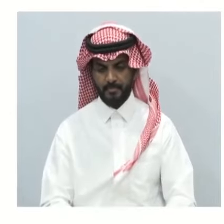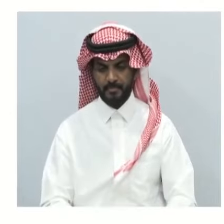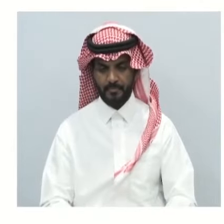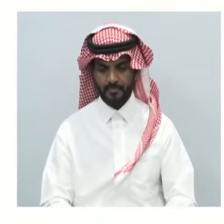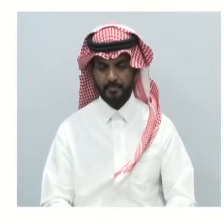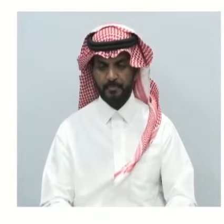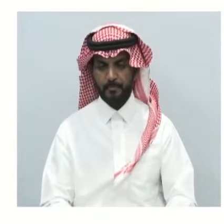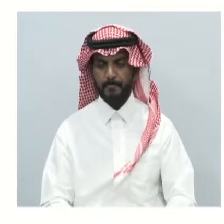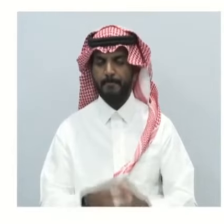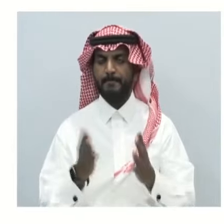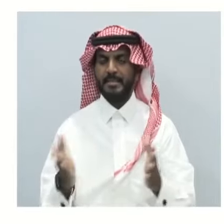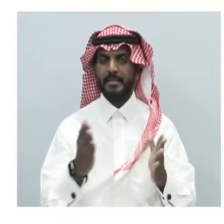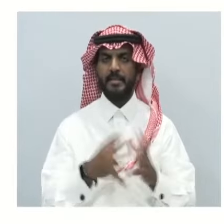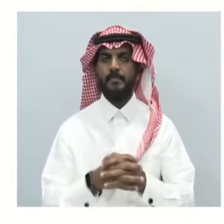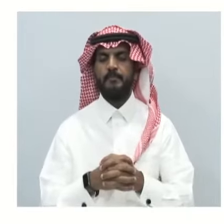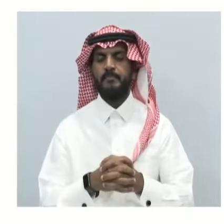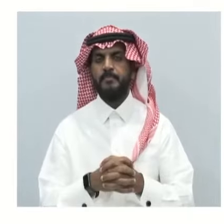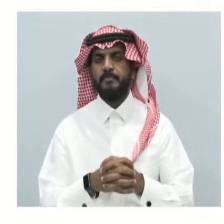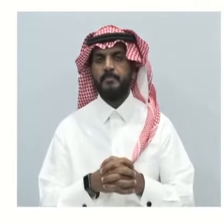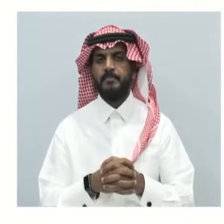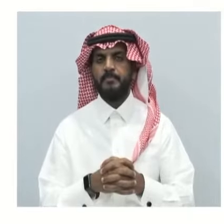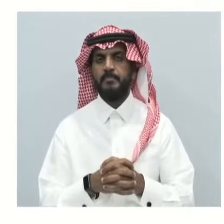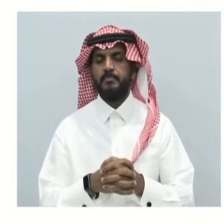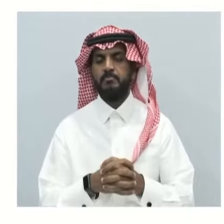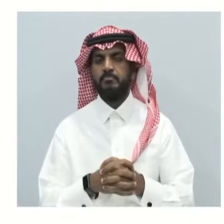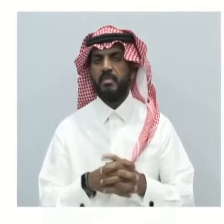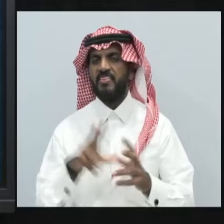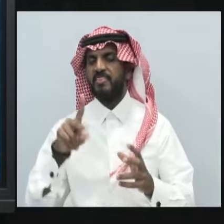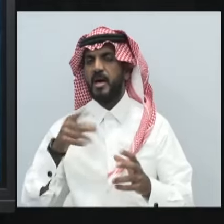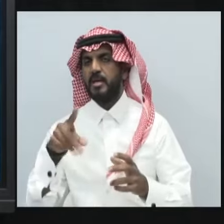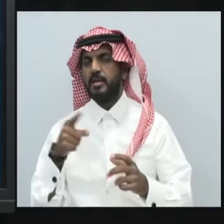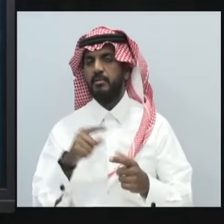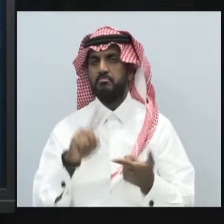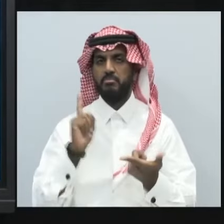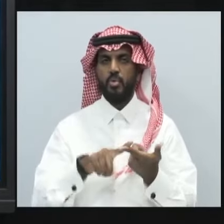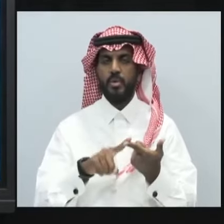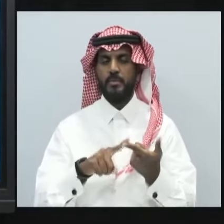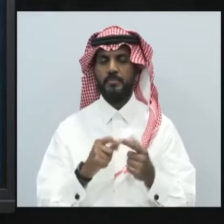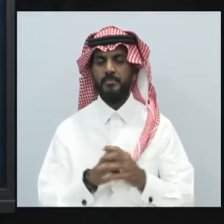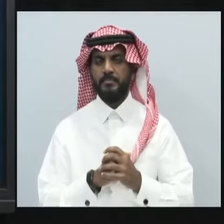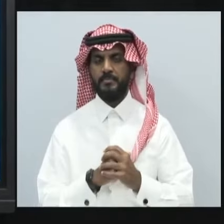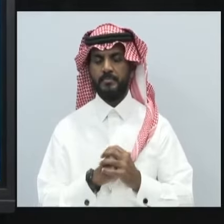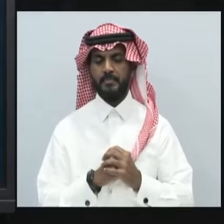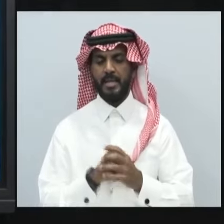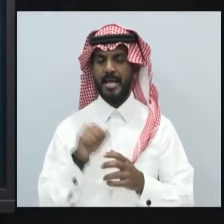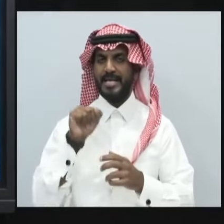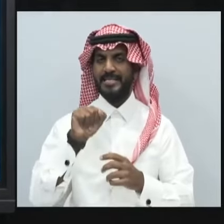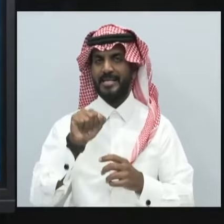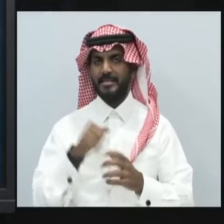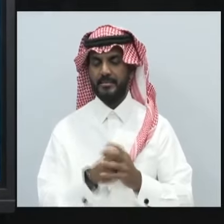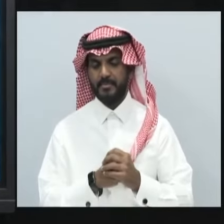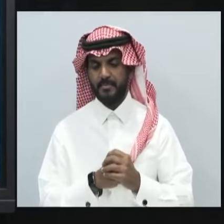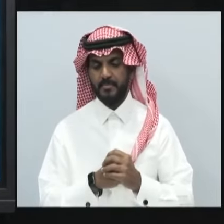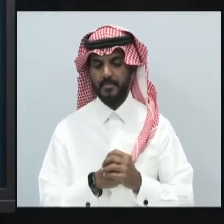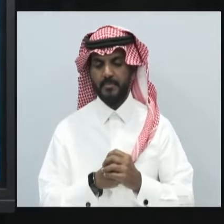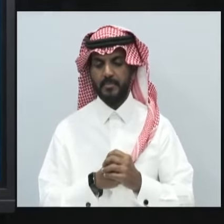بعد ذلك طالبه وطالبه ينطلق الى ظاهره الاخرى في هذه الظاهرهرتين او هذه الخصائص تحدثنا